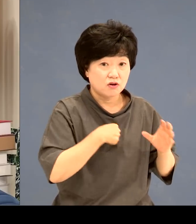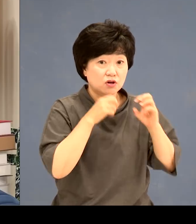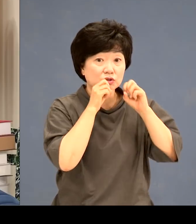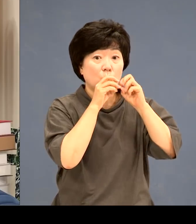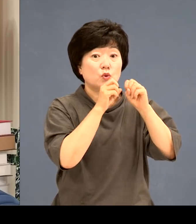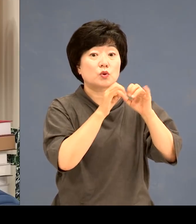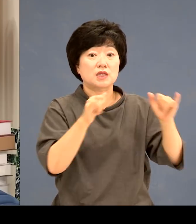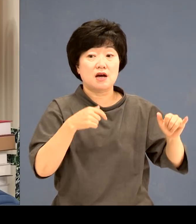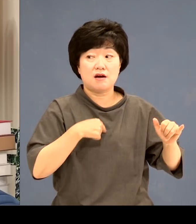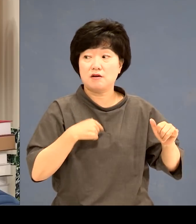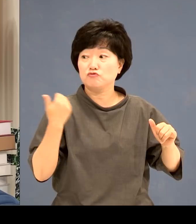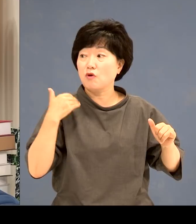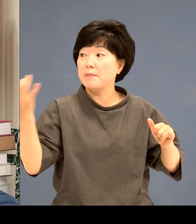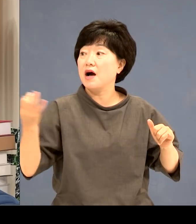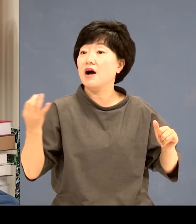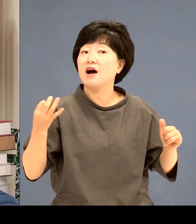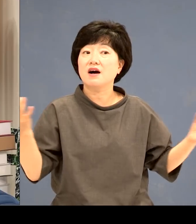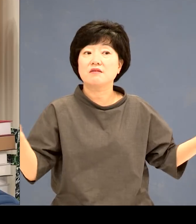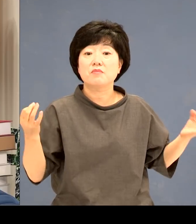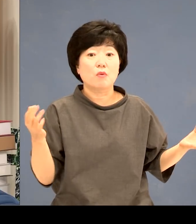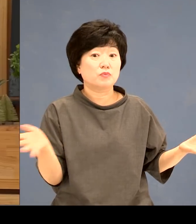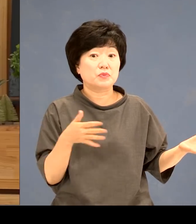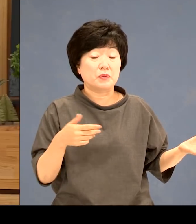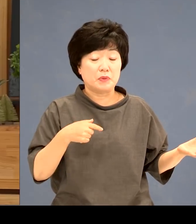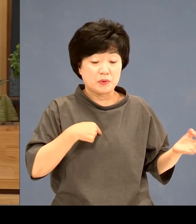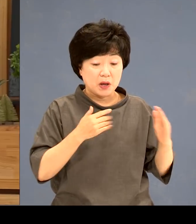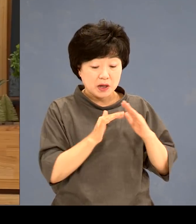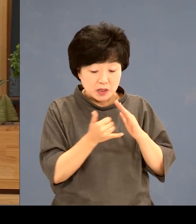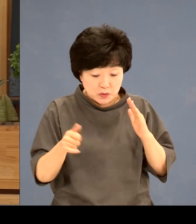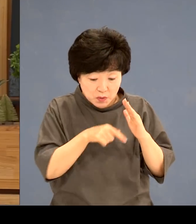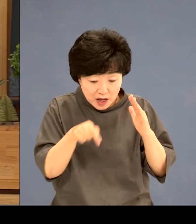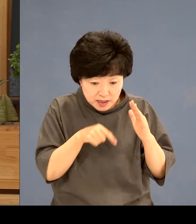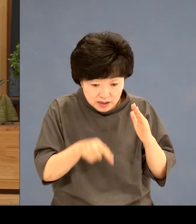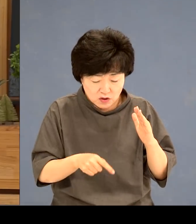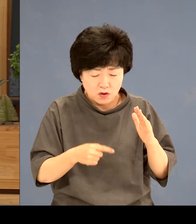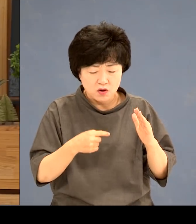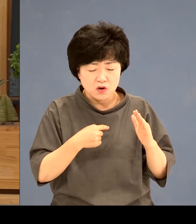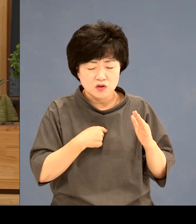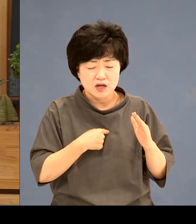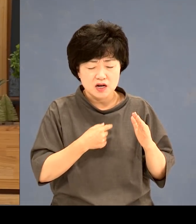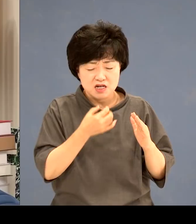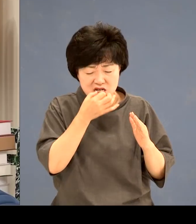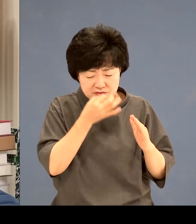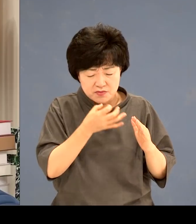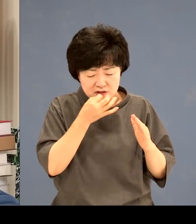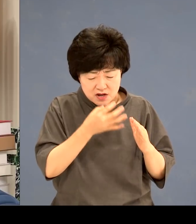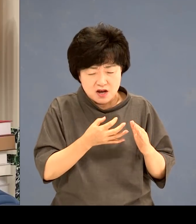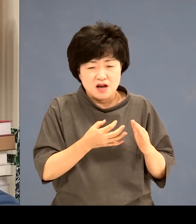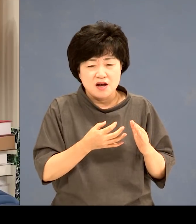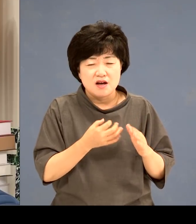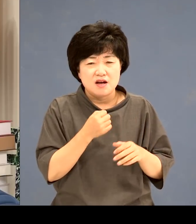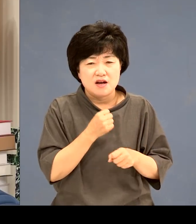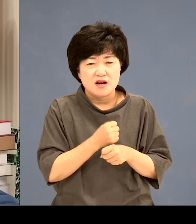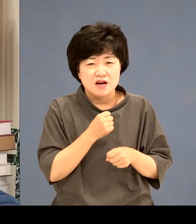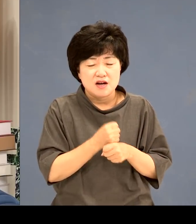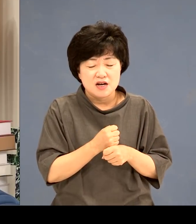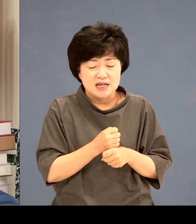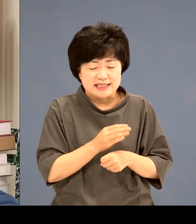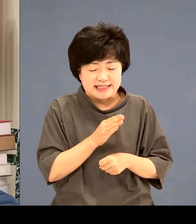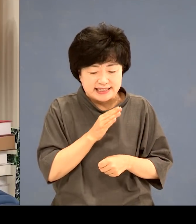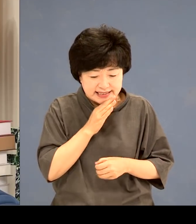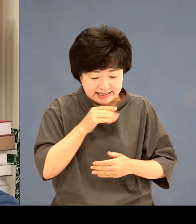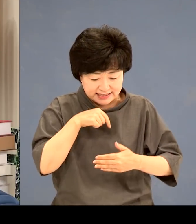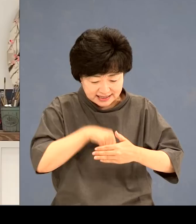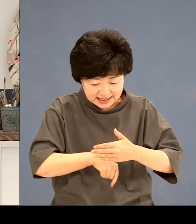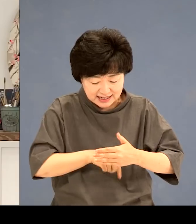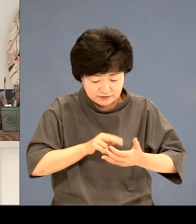목사이기 때문에 아마 네. 그렇게 안 드러났을 거예요. 네. 그렇지만 이스라엘이라고 하는 타문화권에 가서 선교사로